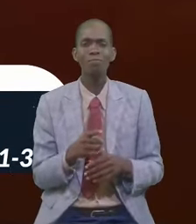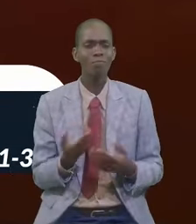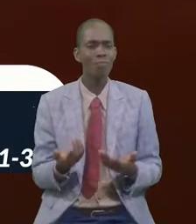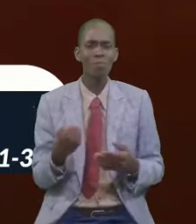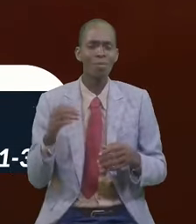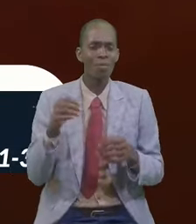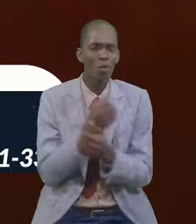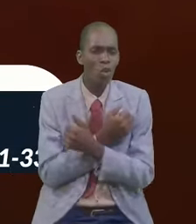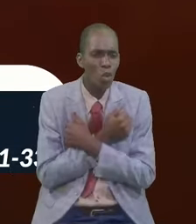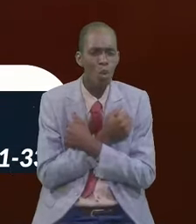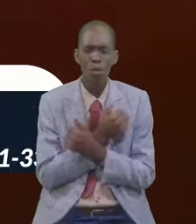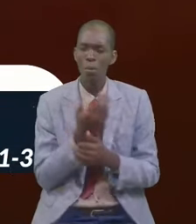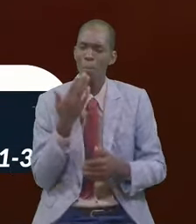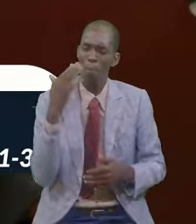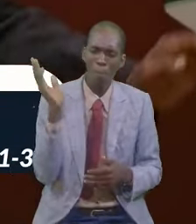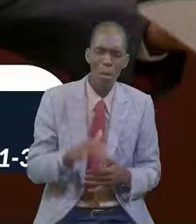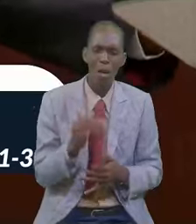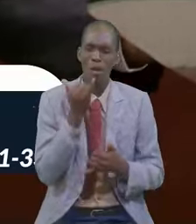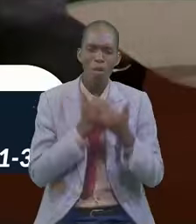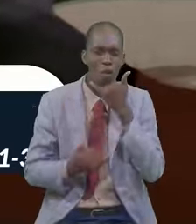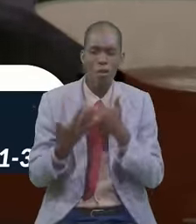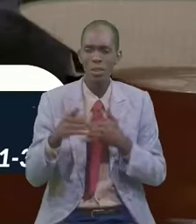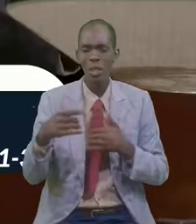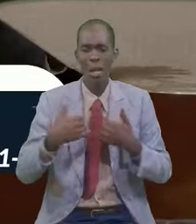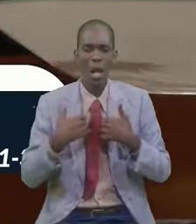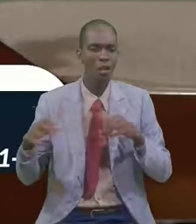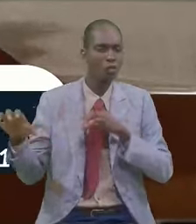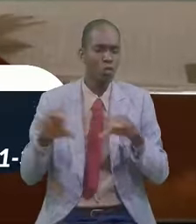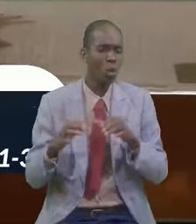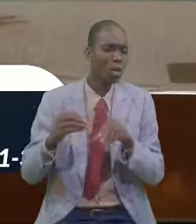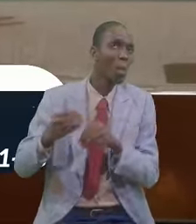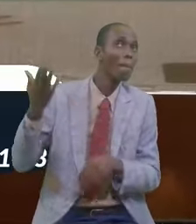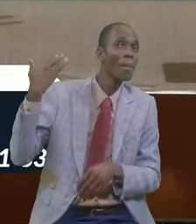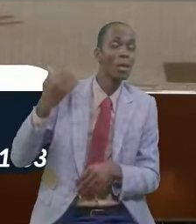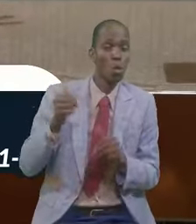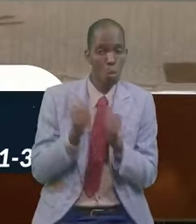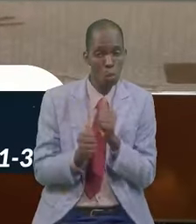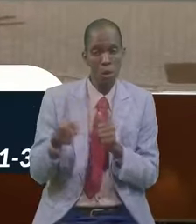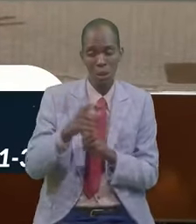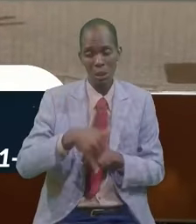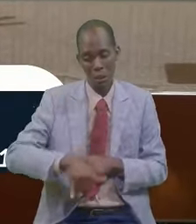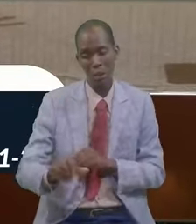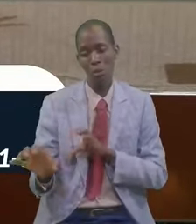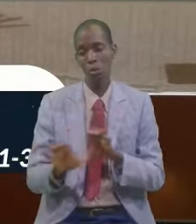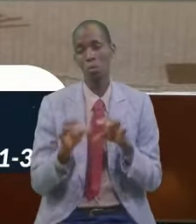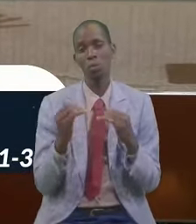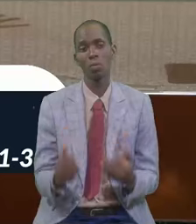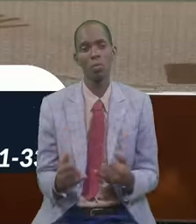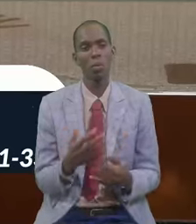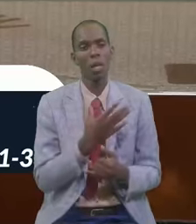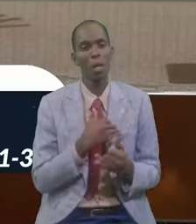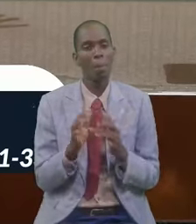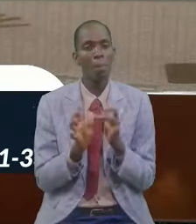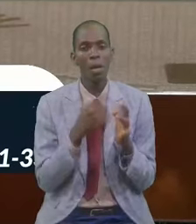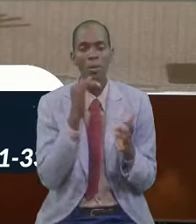Et ils aiment faire les choses mauvaises qu'ils ont fait dans le passé. Et qui continue de faire